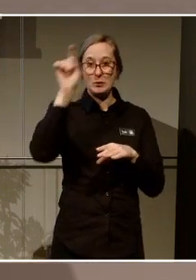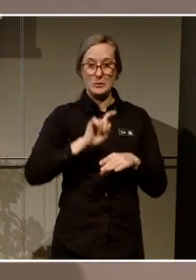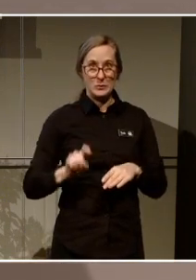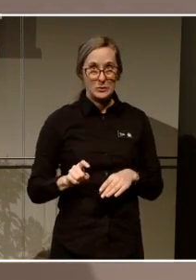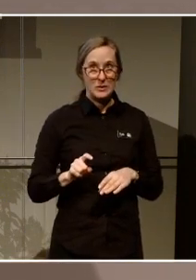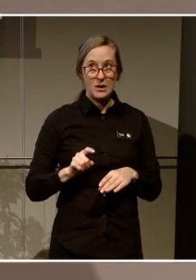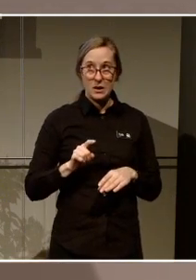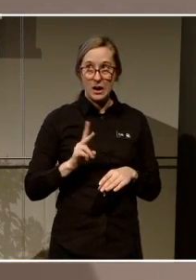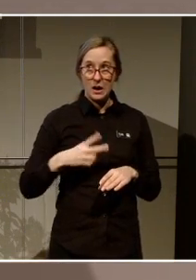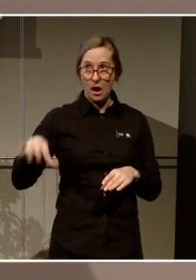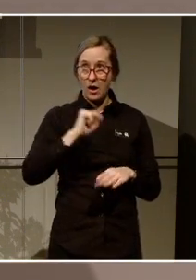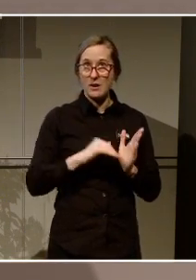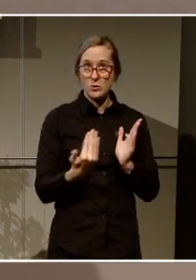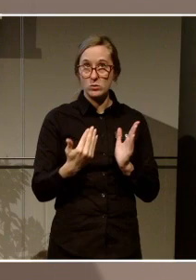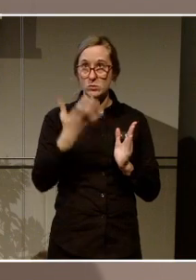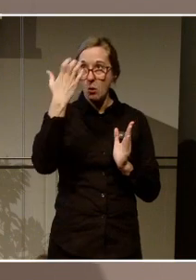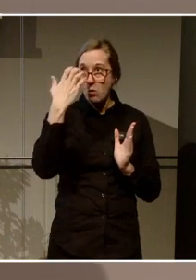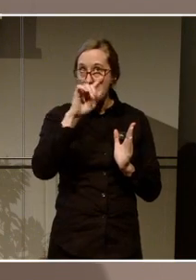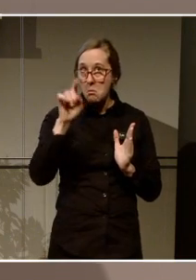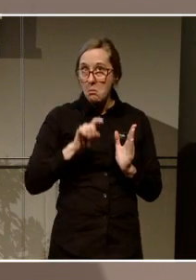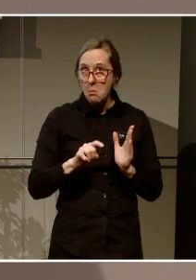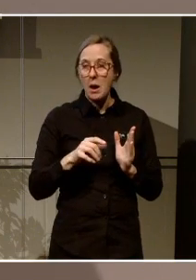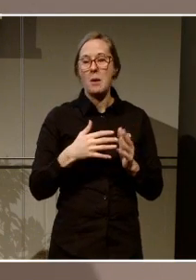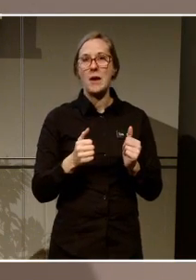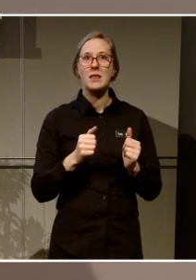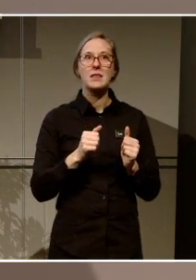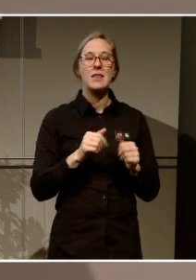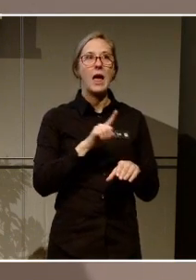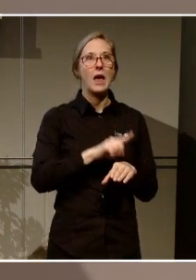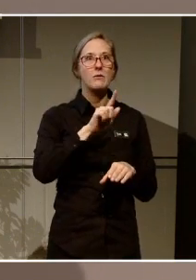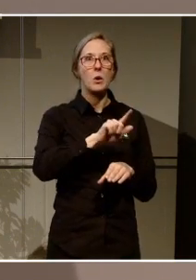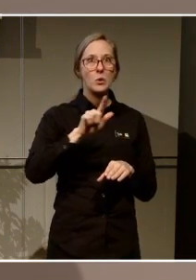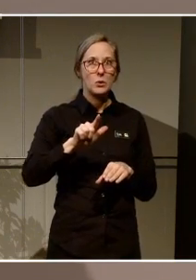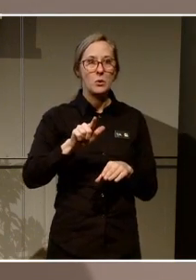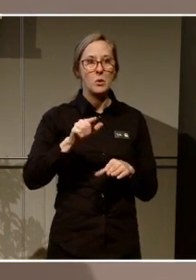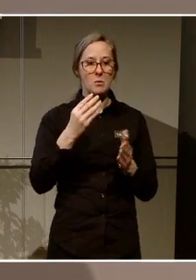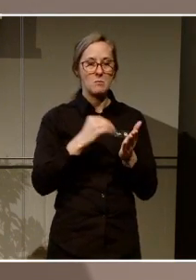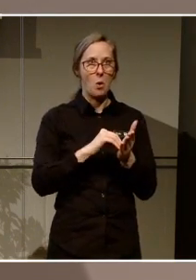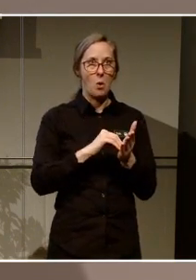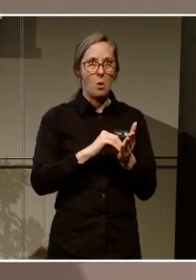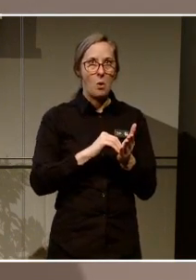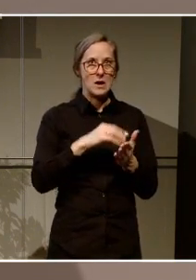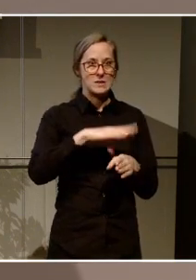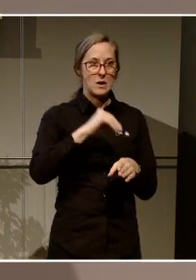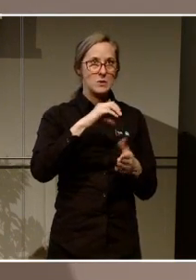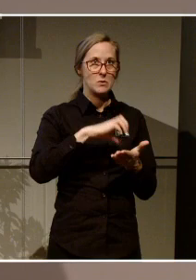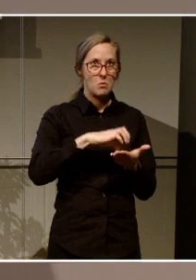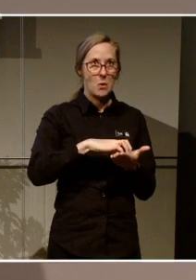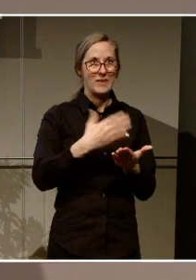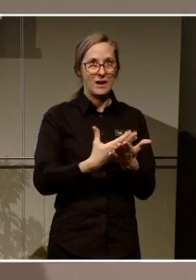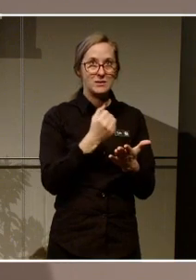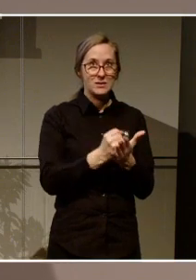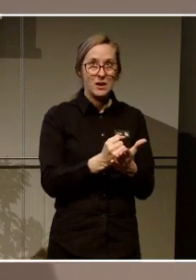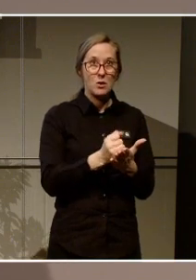stockholmare här. Då står det 1177 i Stockholms läns landsting. Men bakom så ser det precis likadant ut oavsett